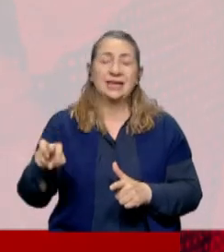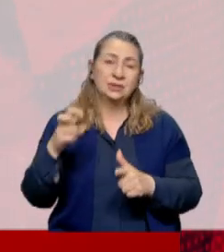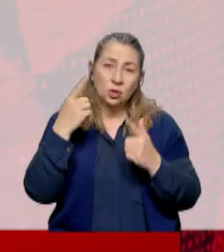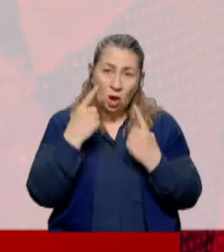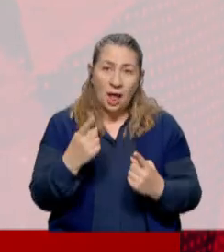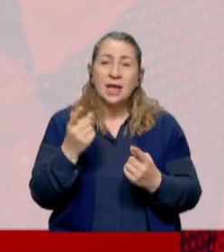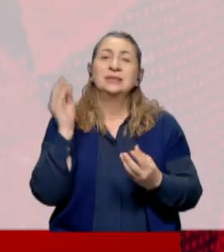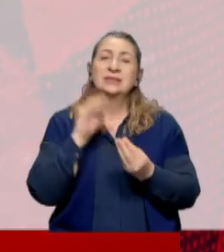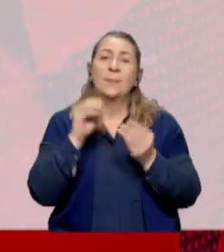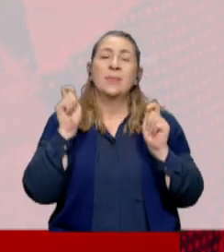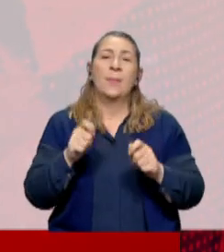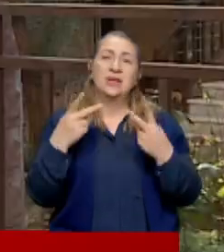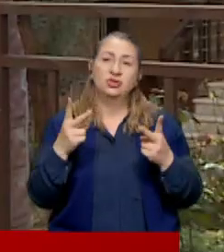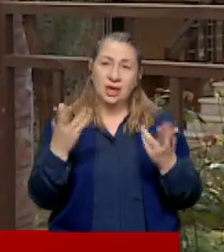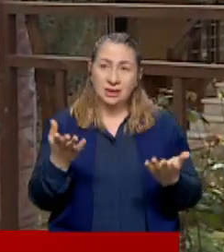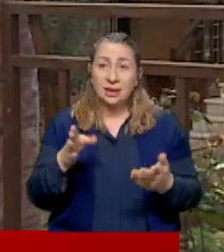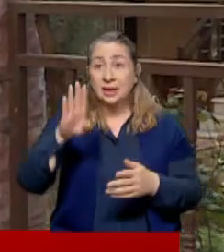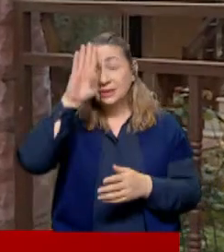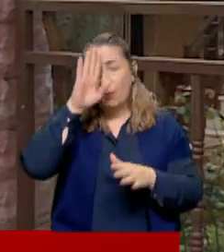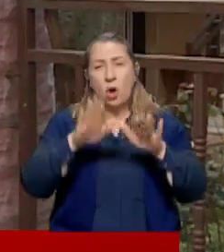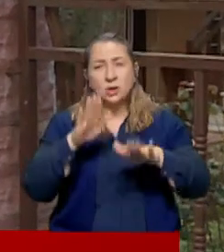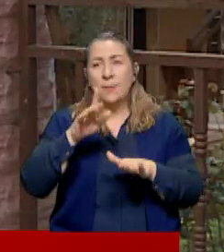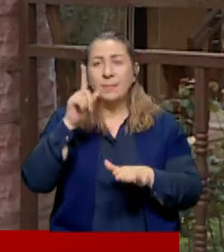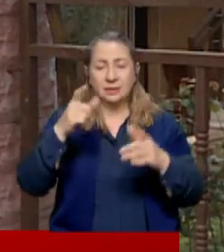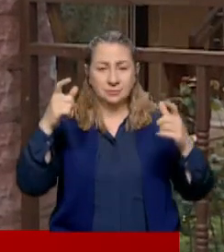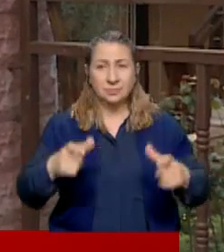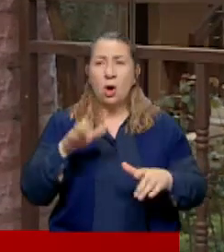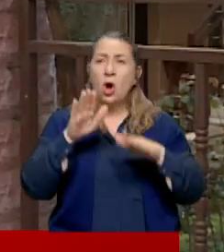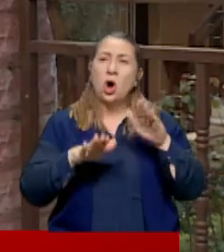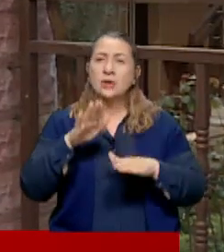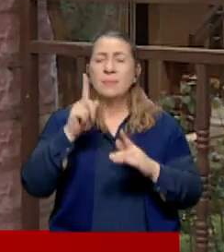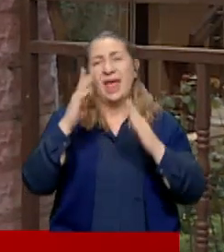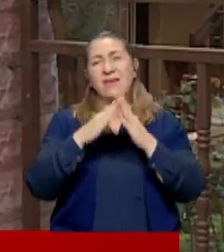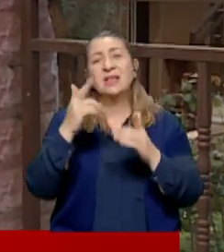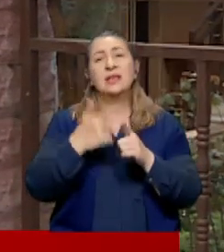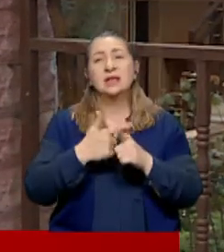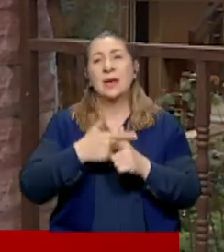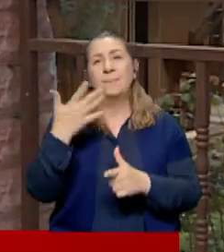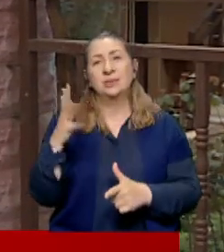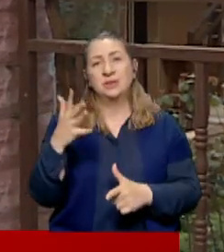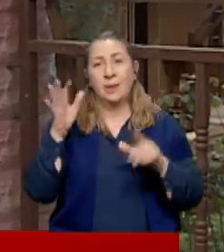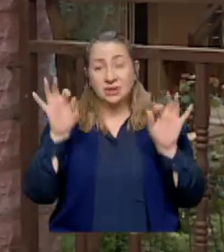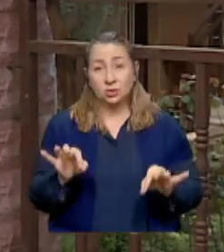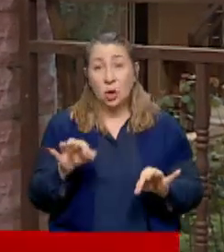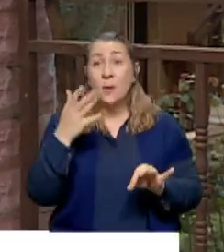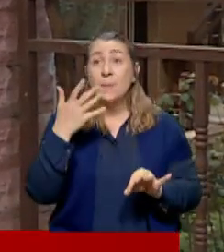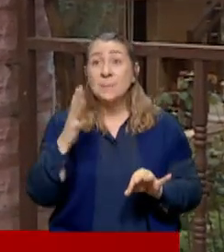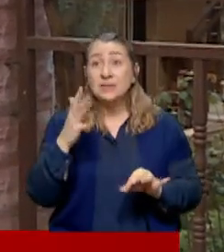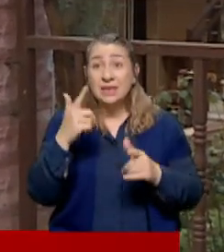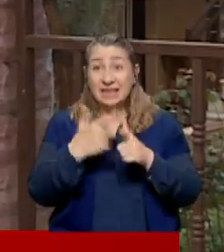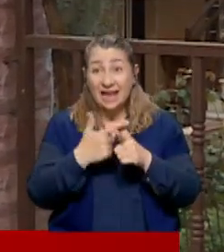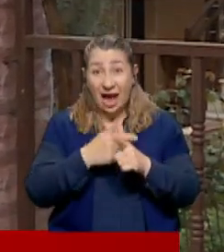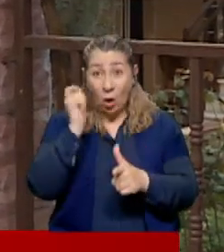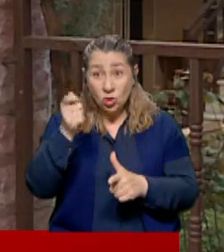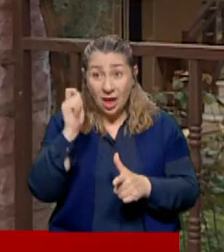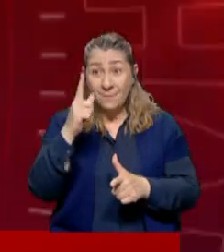%29,88 oranında zam yapabilecek. İstanbul'da ortalama bir muhitte ortalama bir evin kirası 5000 liradan başlıyor. 5000 lira kira